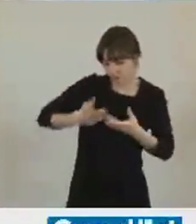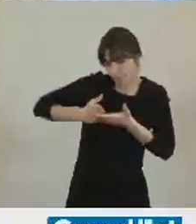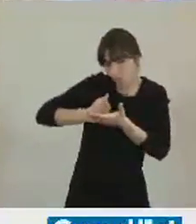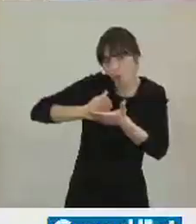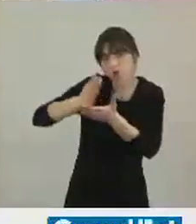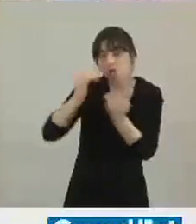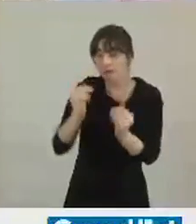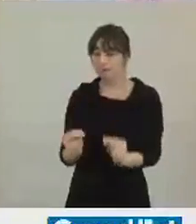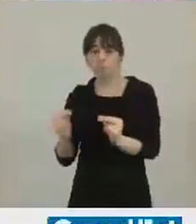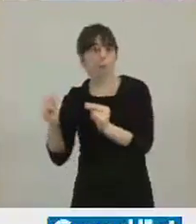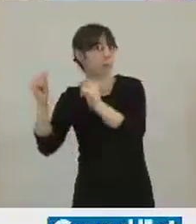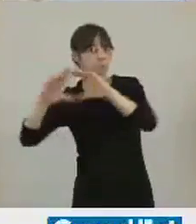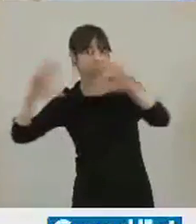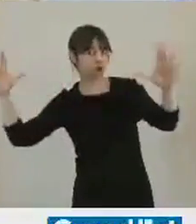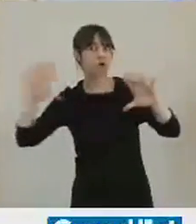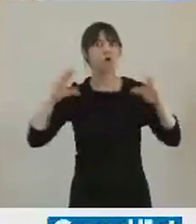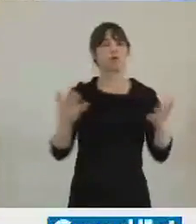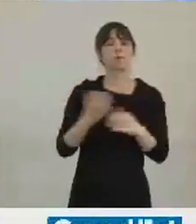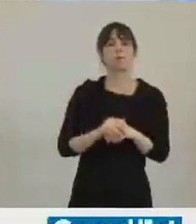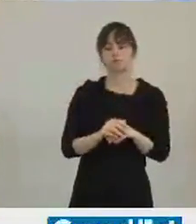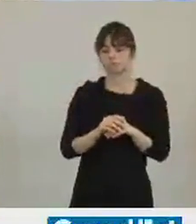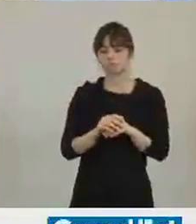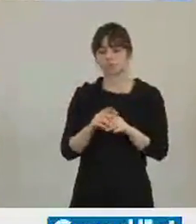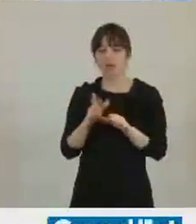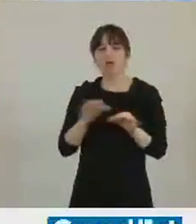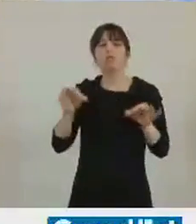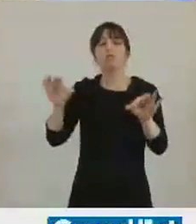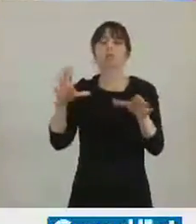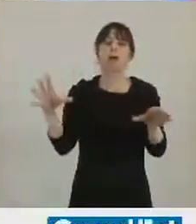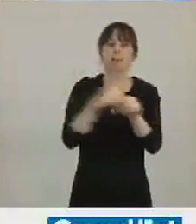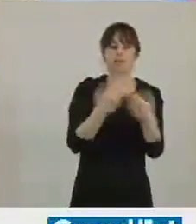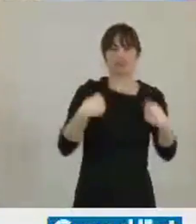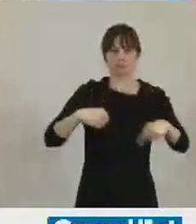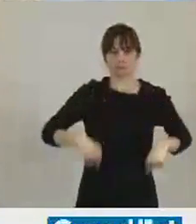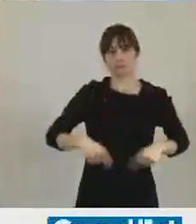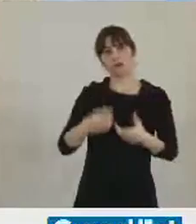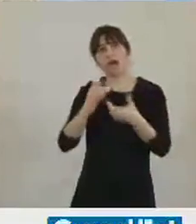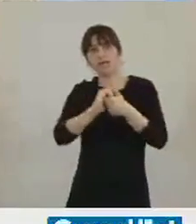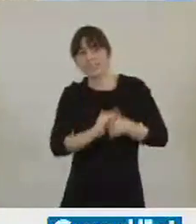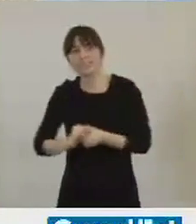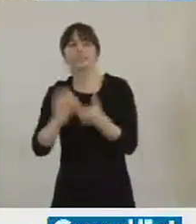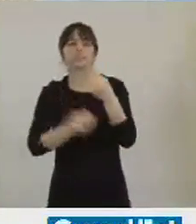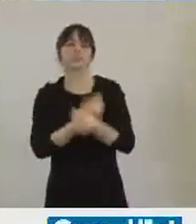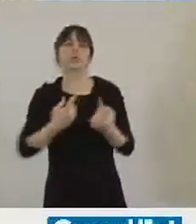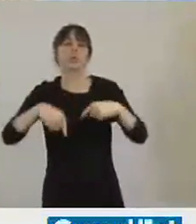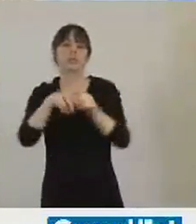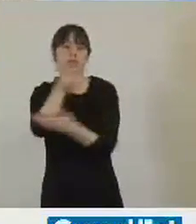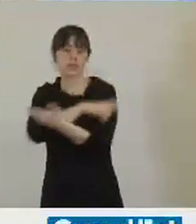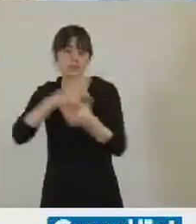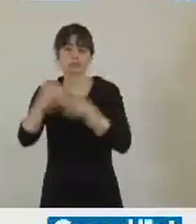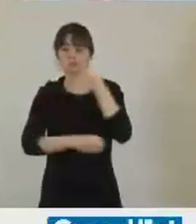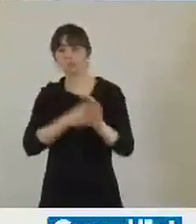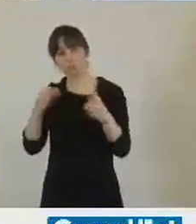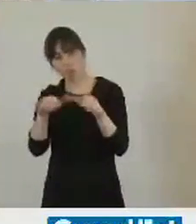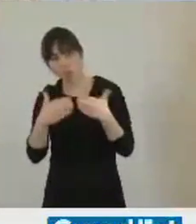à travers le soutien aux investissements aux structures fédérales, ligues ou comités régionaux, ou encore clubs de haut niveau ou